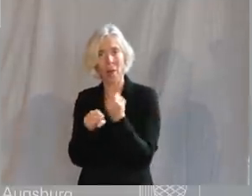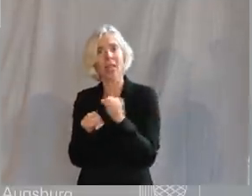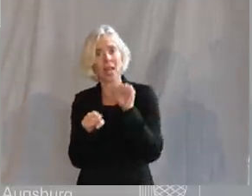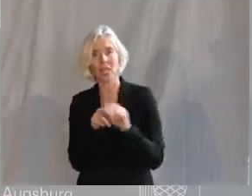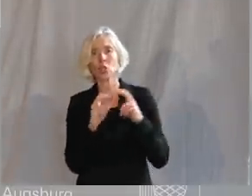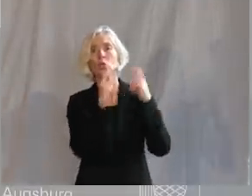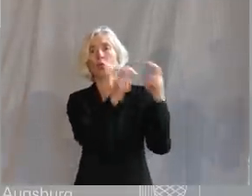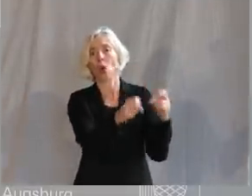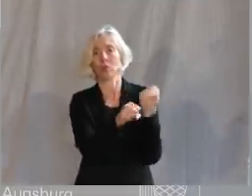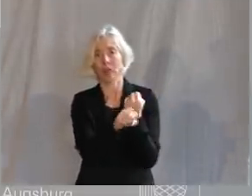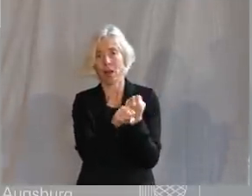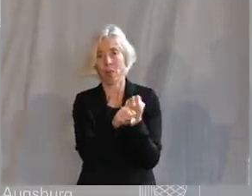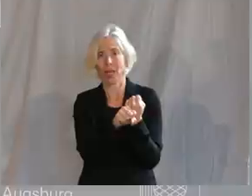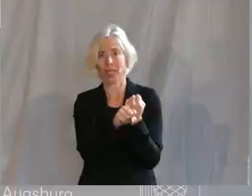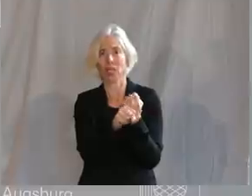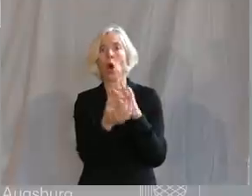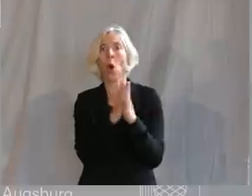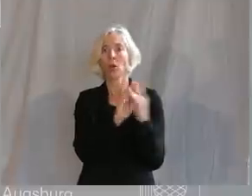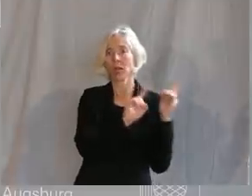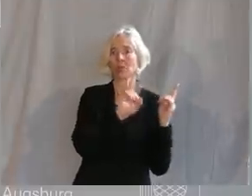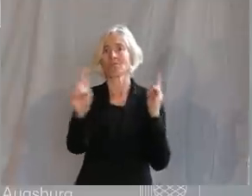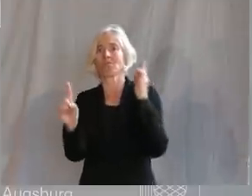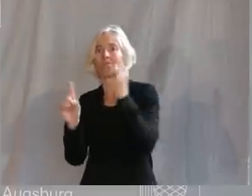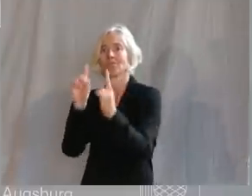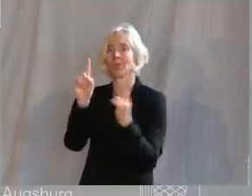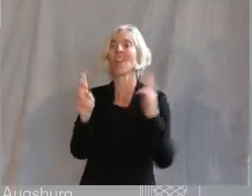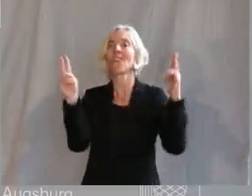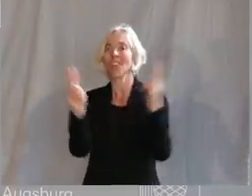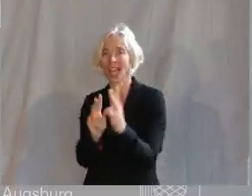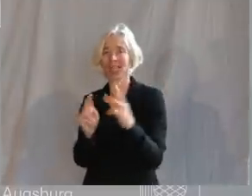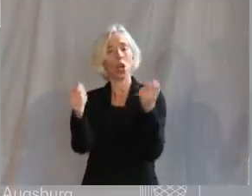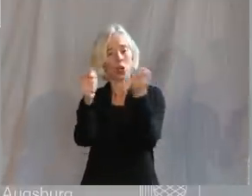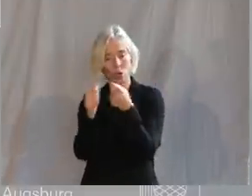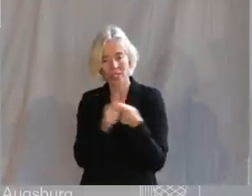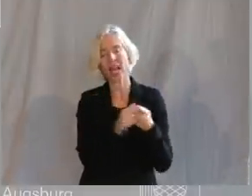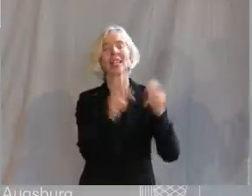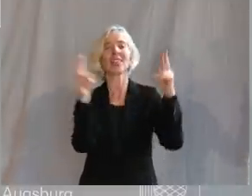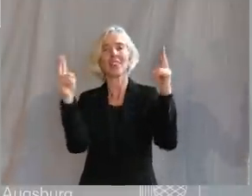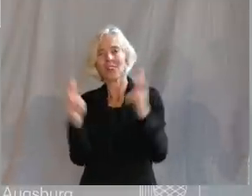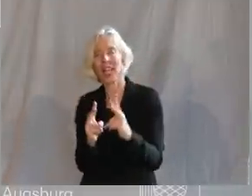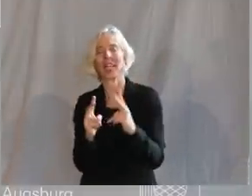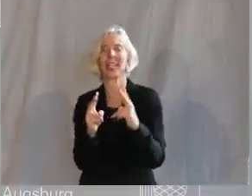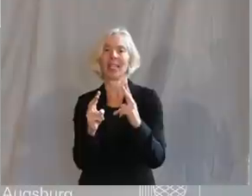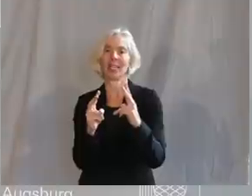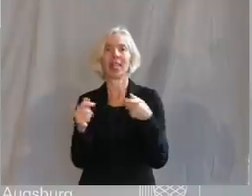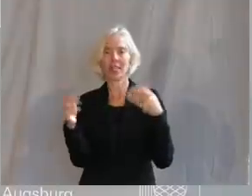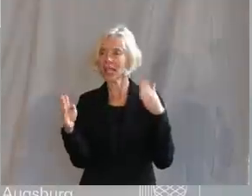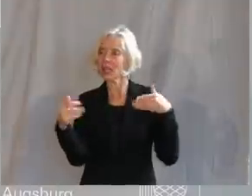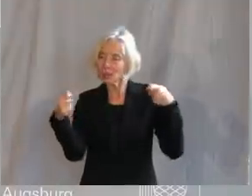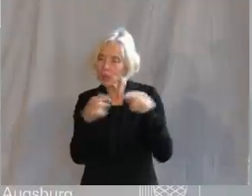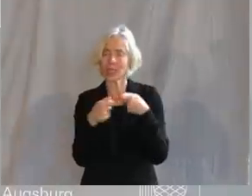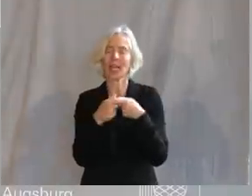entzerrt werden können, damit es einfach zu so wenig direkten Kontakten ohne Abstand der Mitarbeitenden kommt, wie es